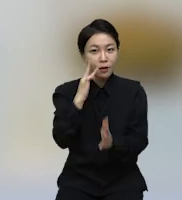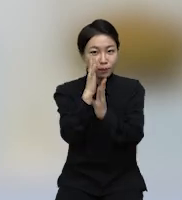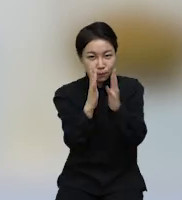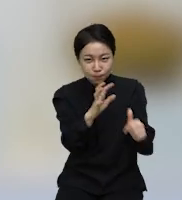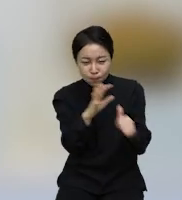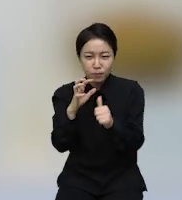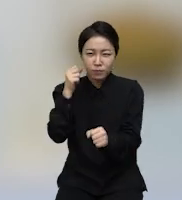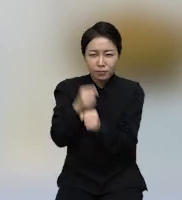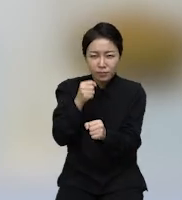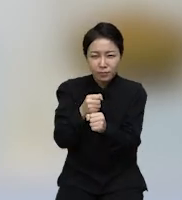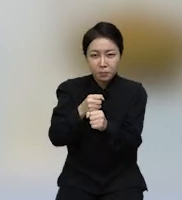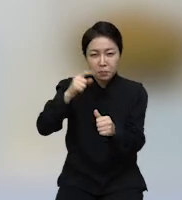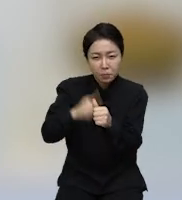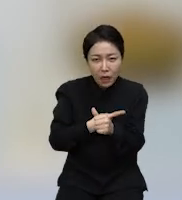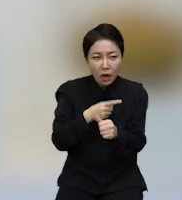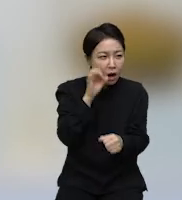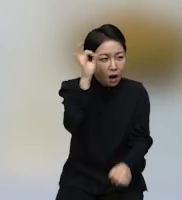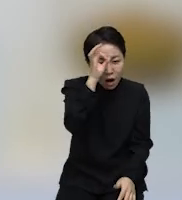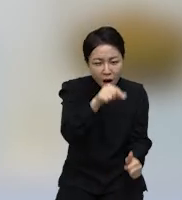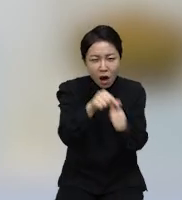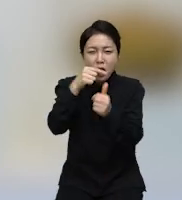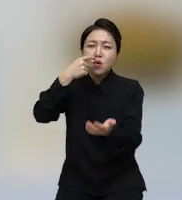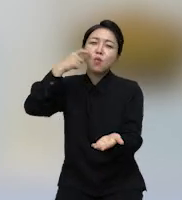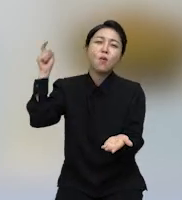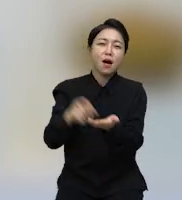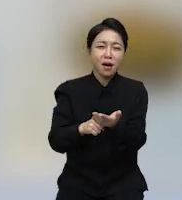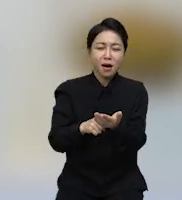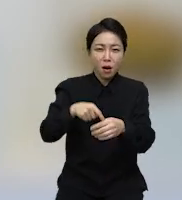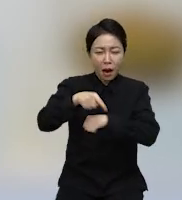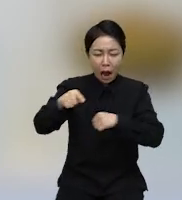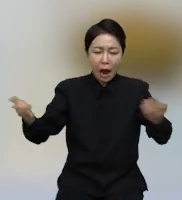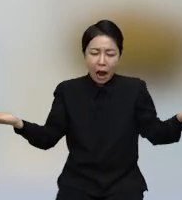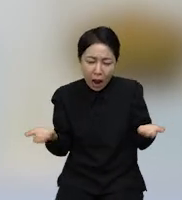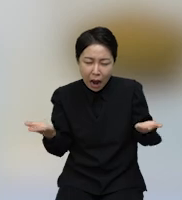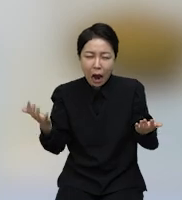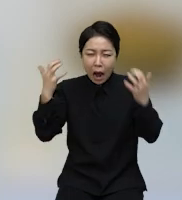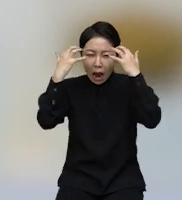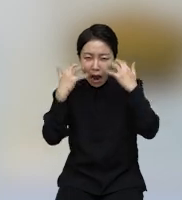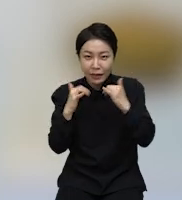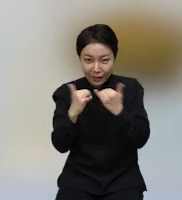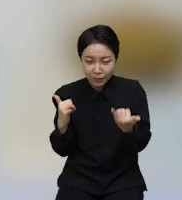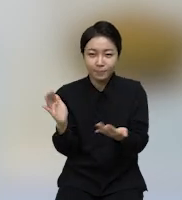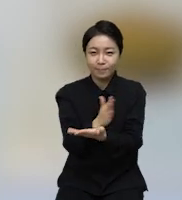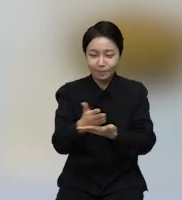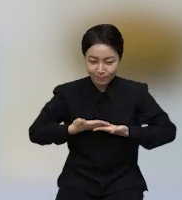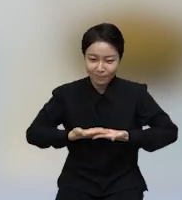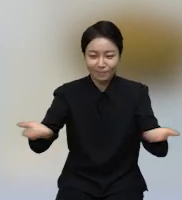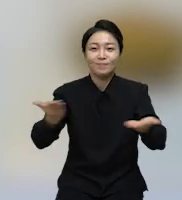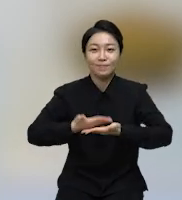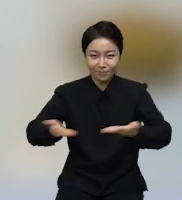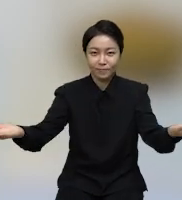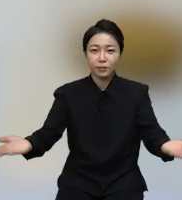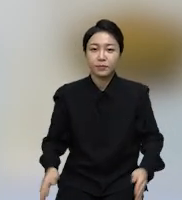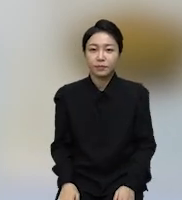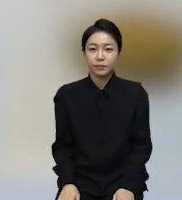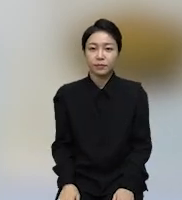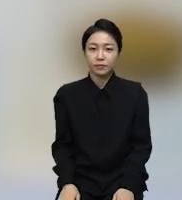만들어졌으며 용도가 다양할 뿐 아니라 구하기 쉬운 재료로 만들어졌기 때문에 밖에 활동이 잦은